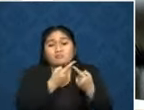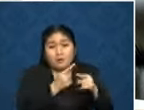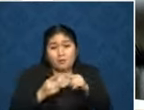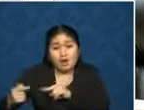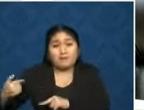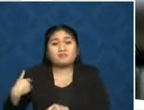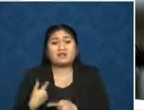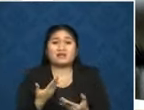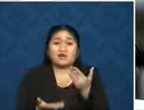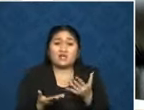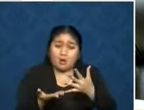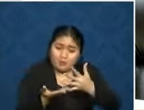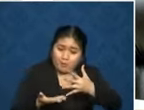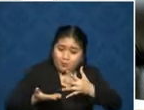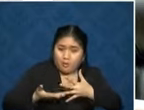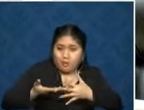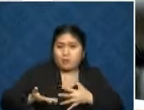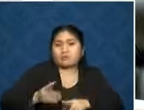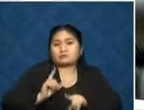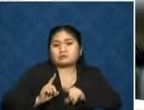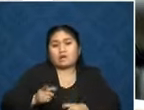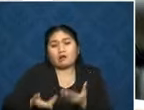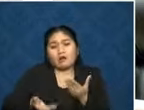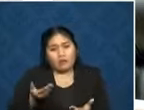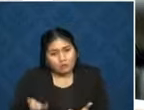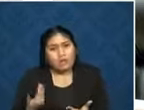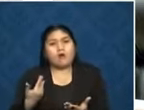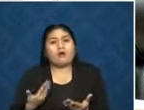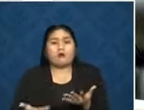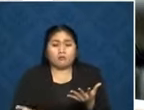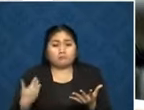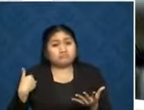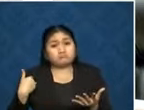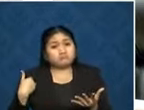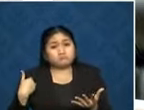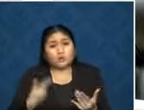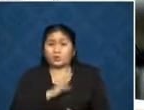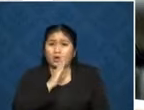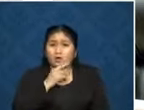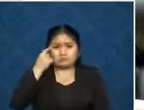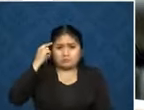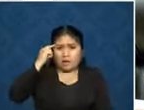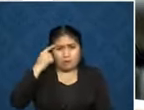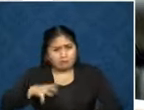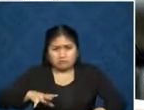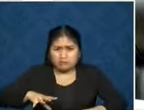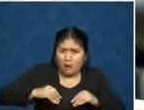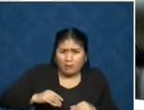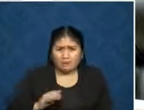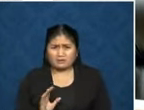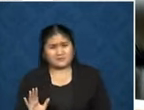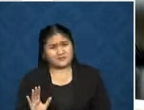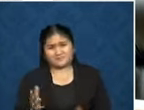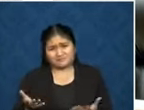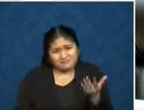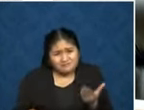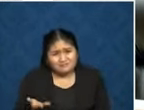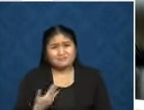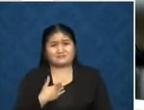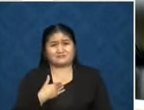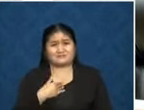จะเป็นความเสี่ยงต่ำความเสี่ยงสูงความเสี่ยงสูงหรือว่าความเสี่ยงที่ไม่สามารถที่จะเราจะยอมรับให้มันเกิดขึ้นได้ผมช